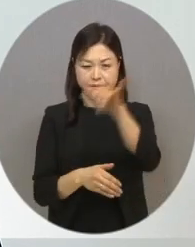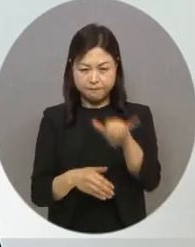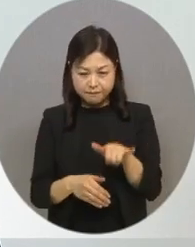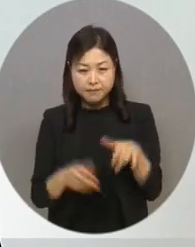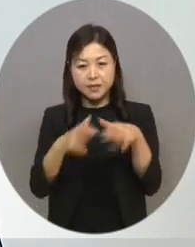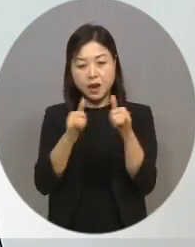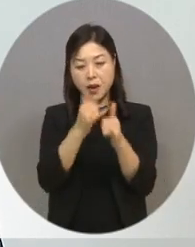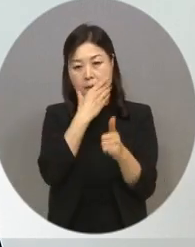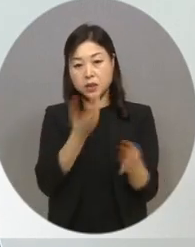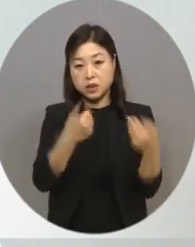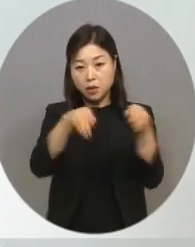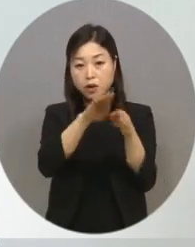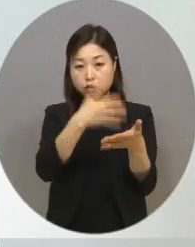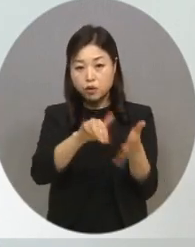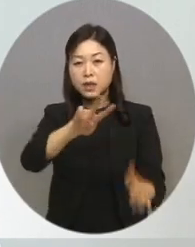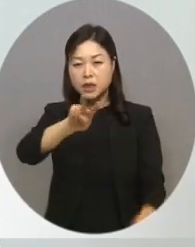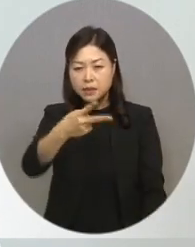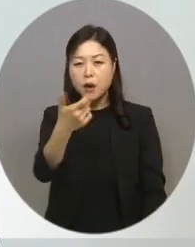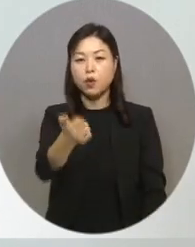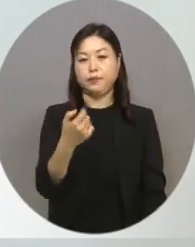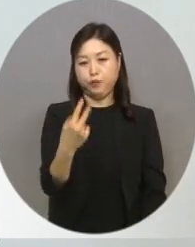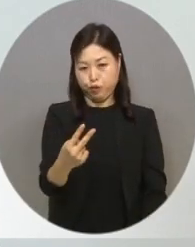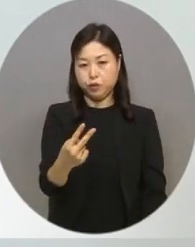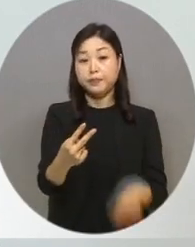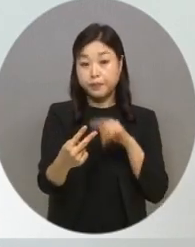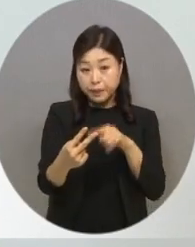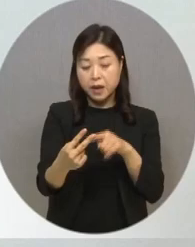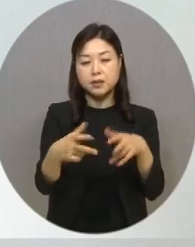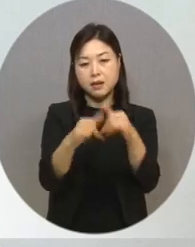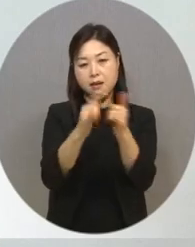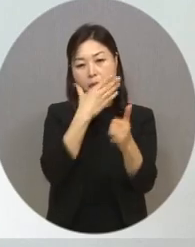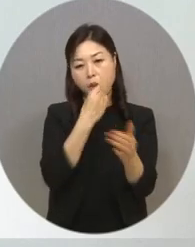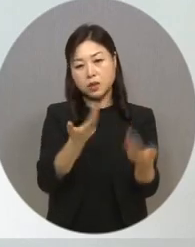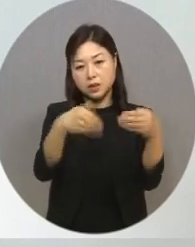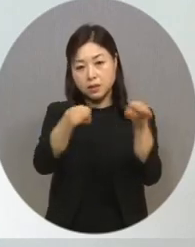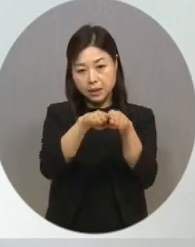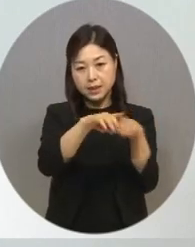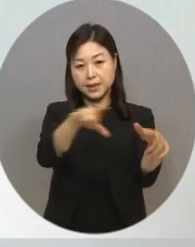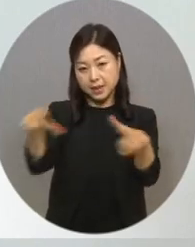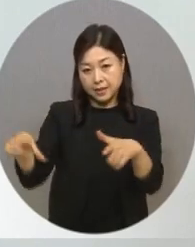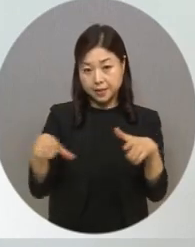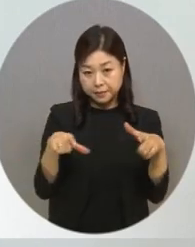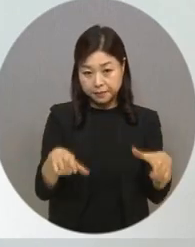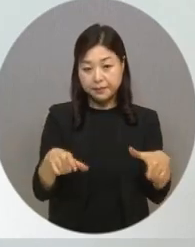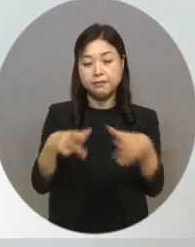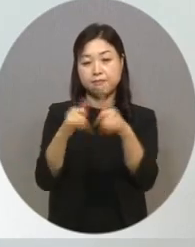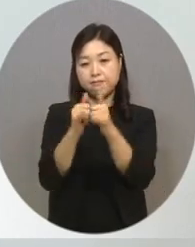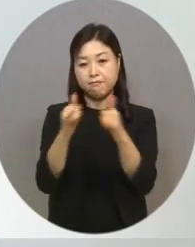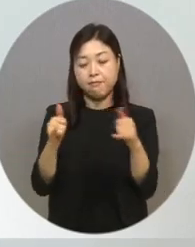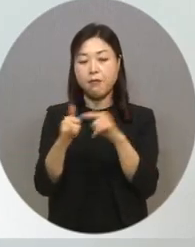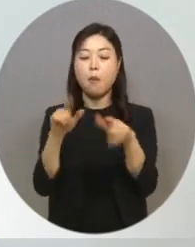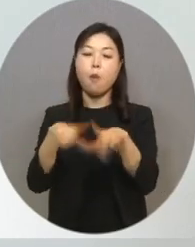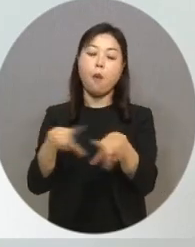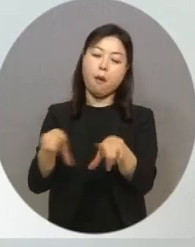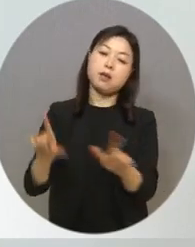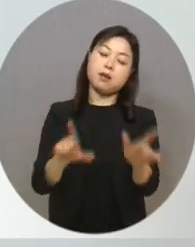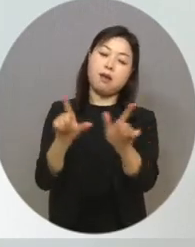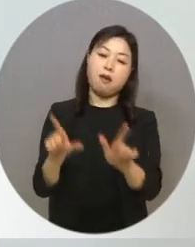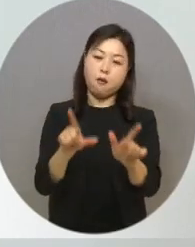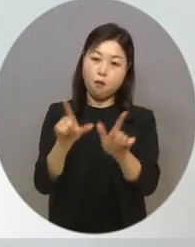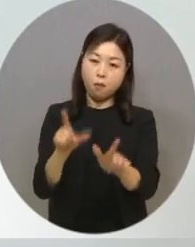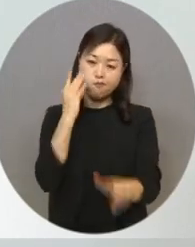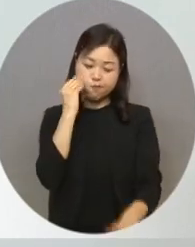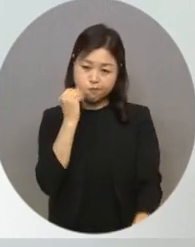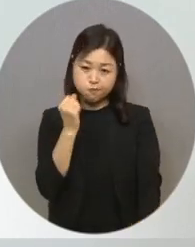장애인복지관이 252개가 있습니다. 이 장애인복지관이 지역에서 장애인들이 보편적인 삶을 살